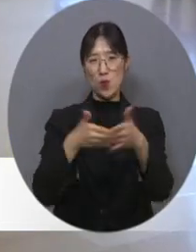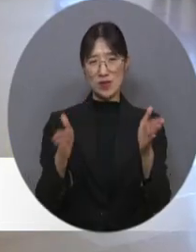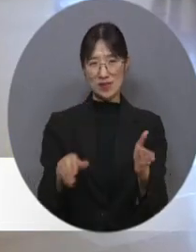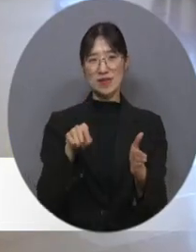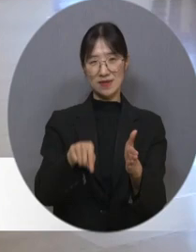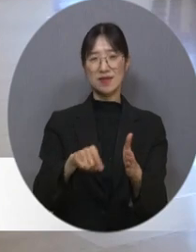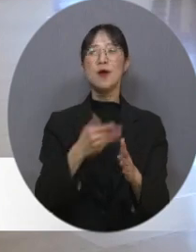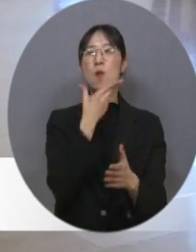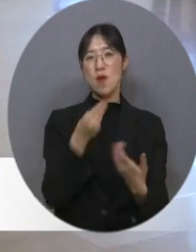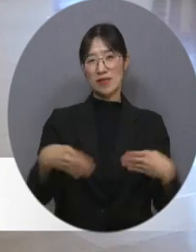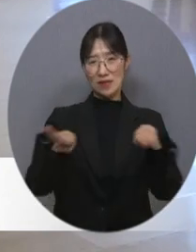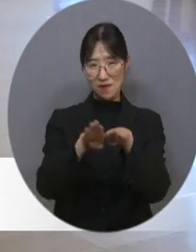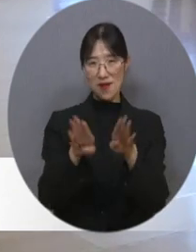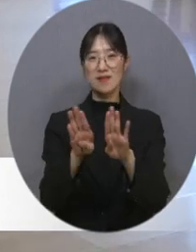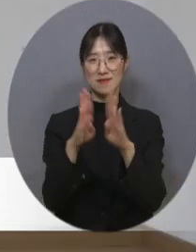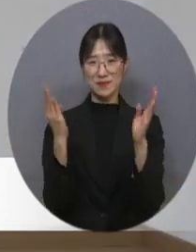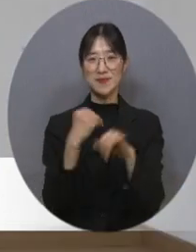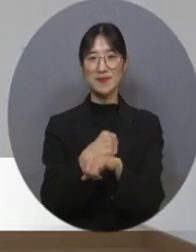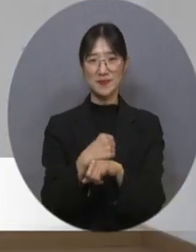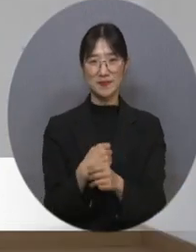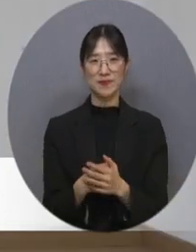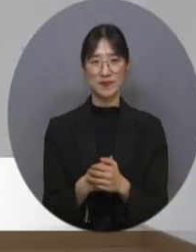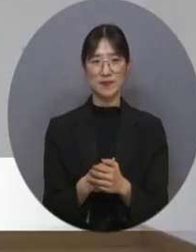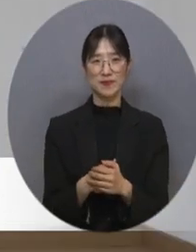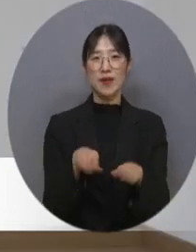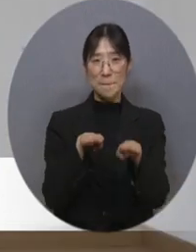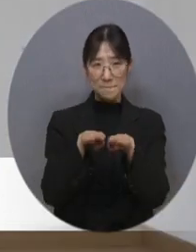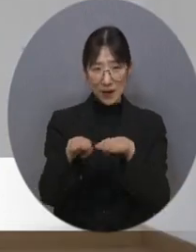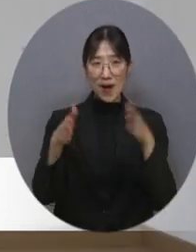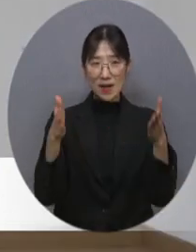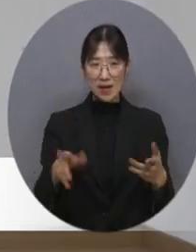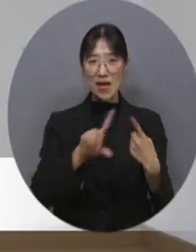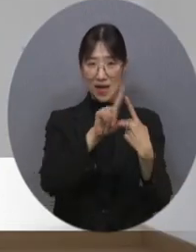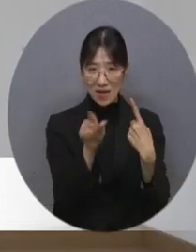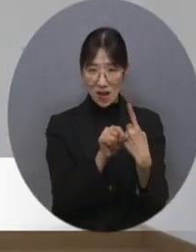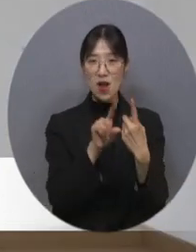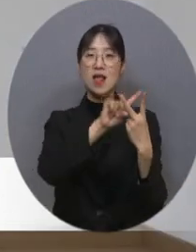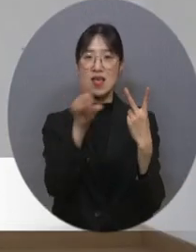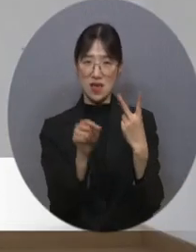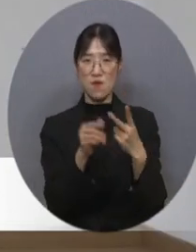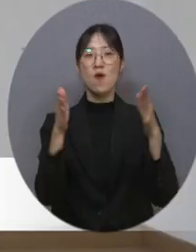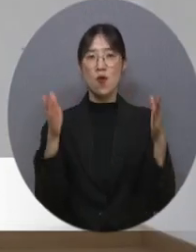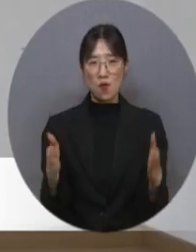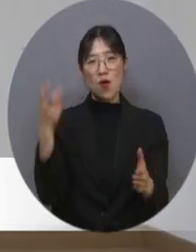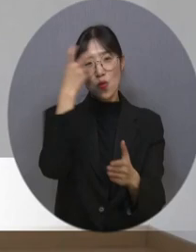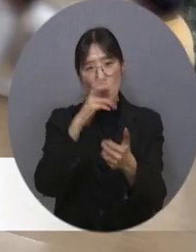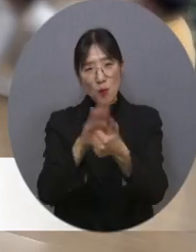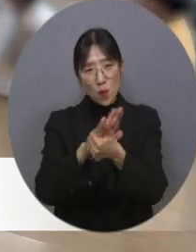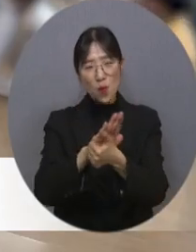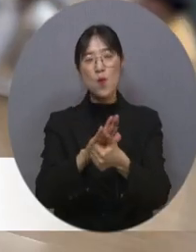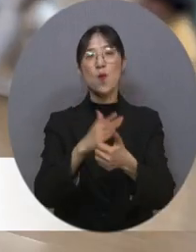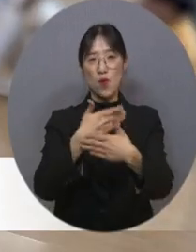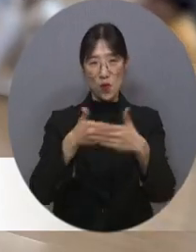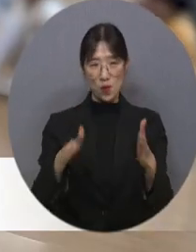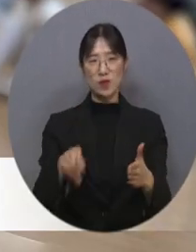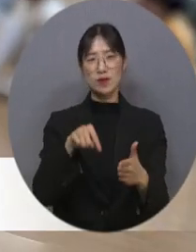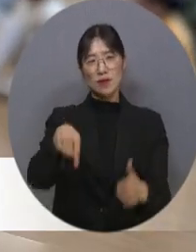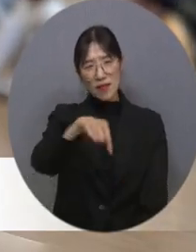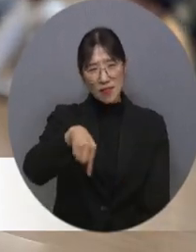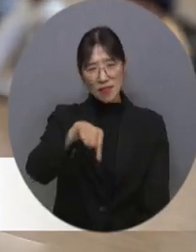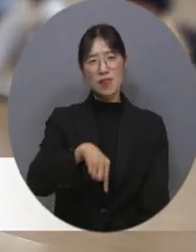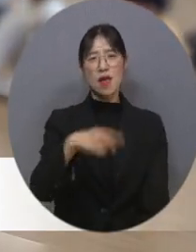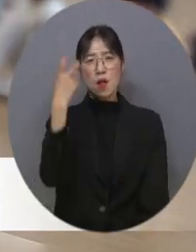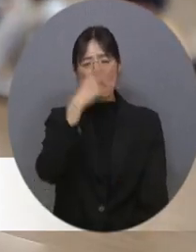횡성군 종합사회복지관에서 열렸습니다. 방학 기간인 1월부터 2월까지 진행되는 돌봄 교실은 군내